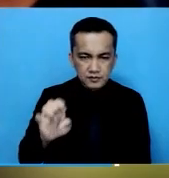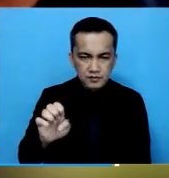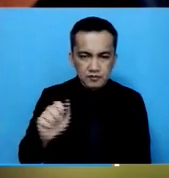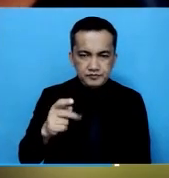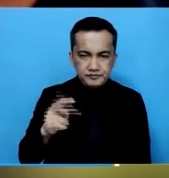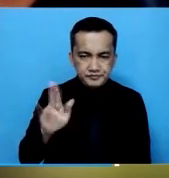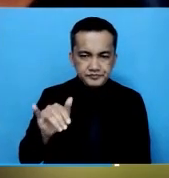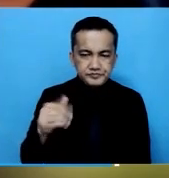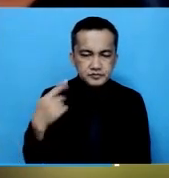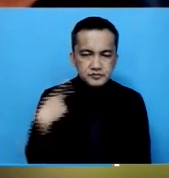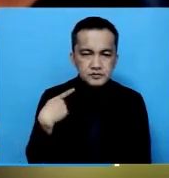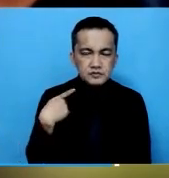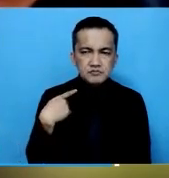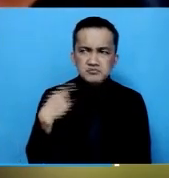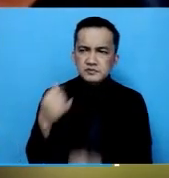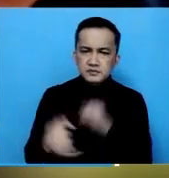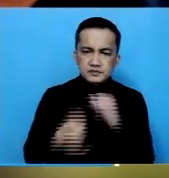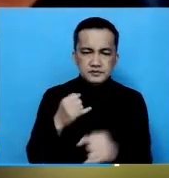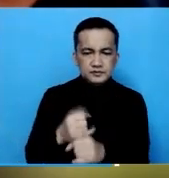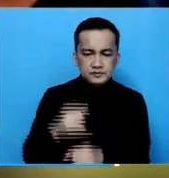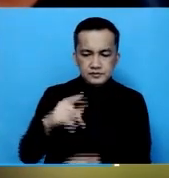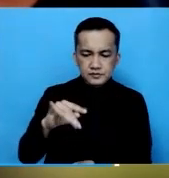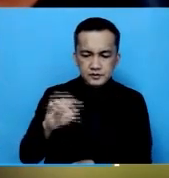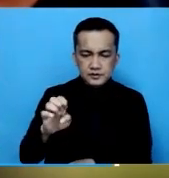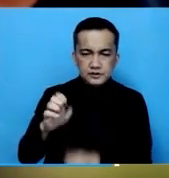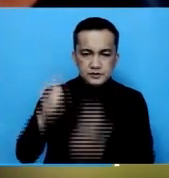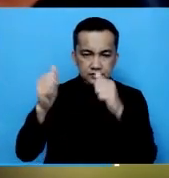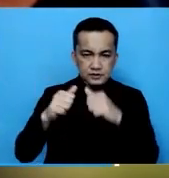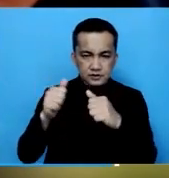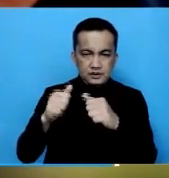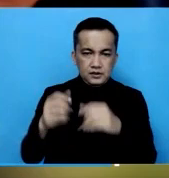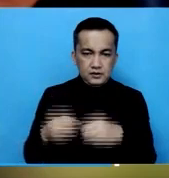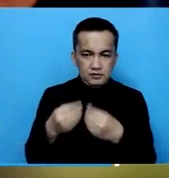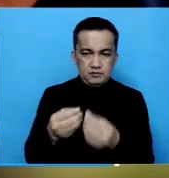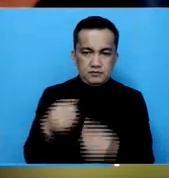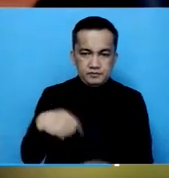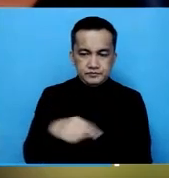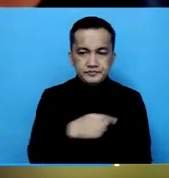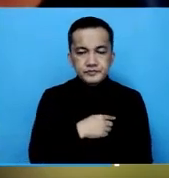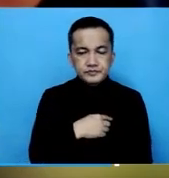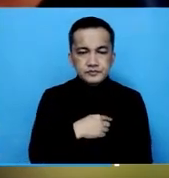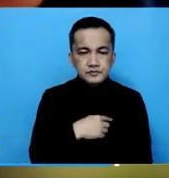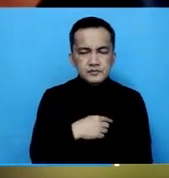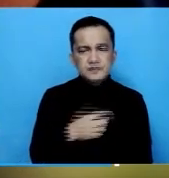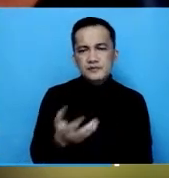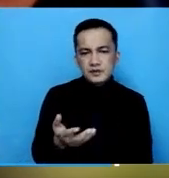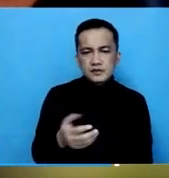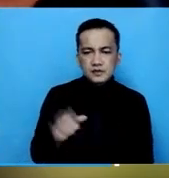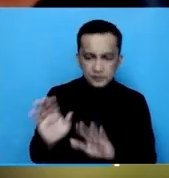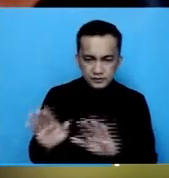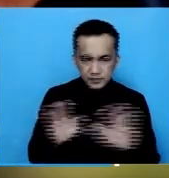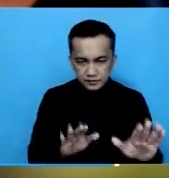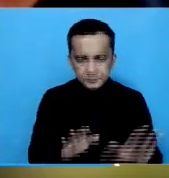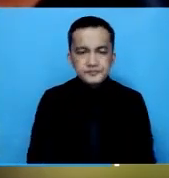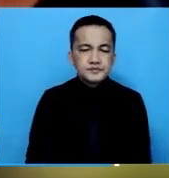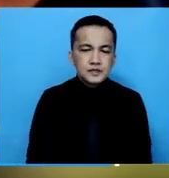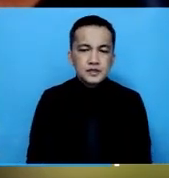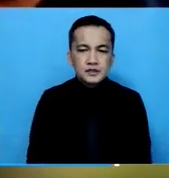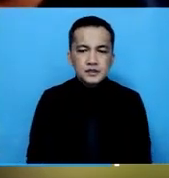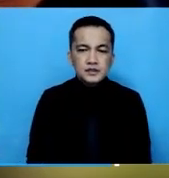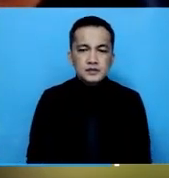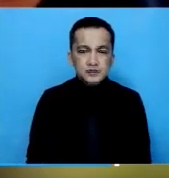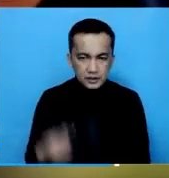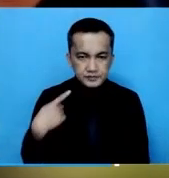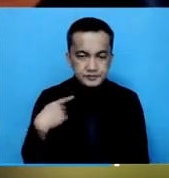international space treaties kung saan ito yung nagbibigay sa atin ng some sort of assurance na pag nagkaroon